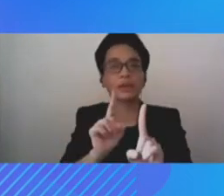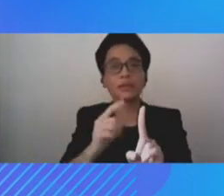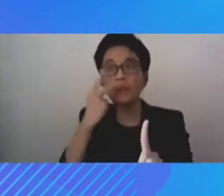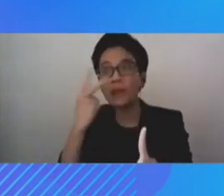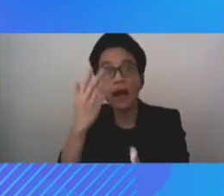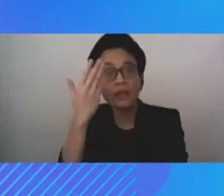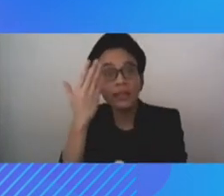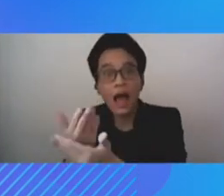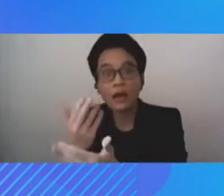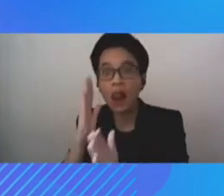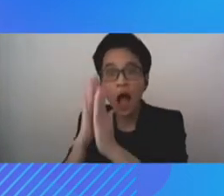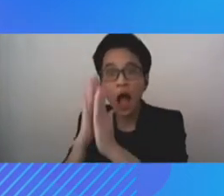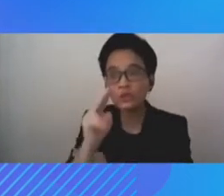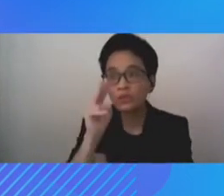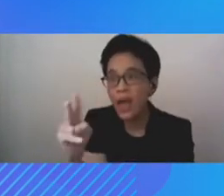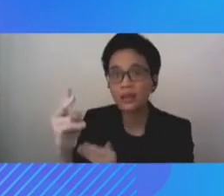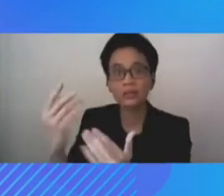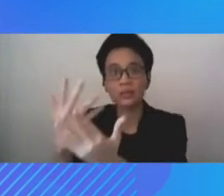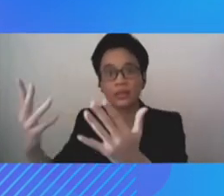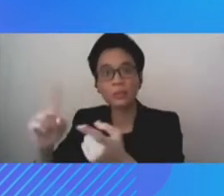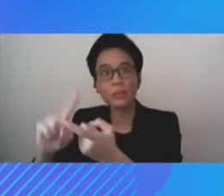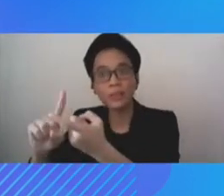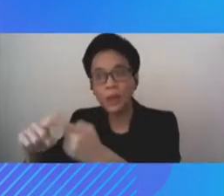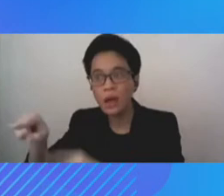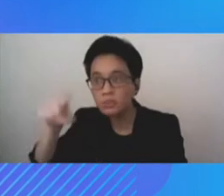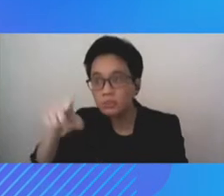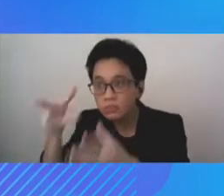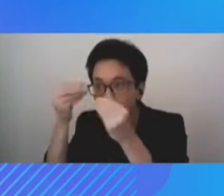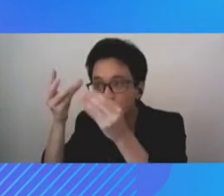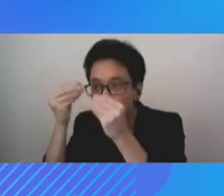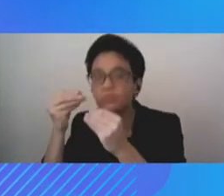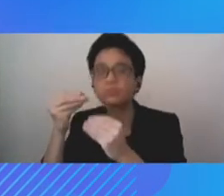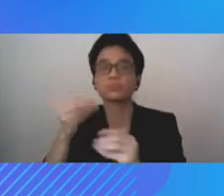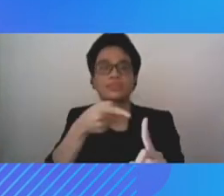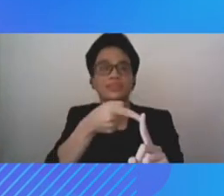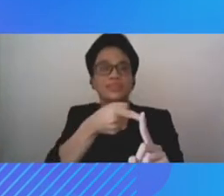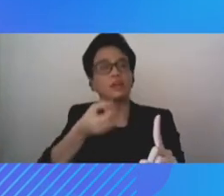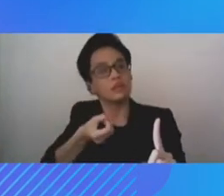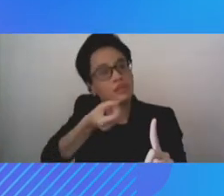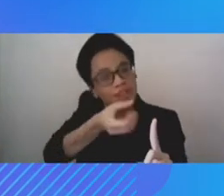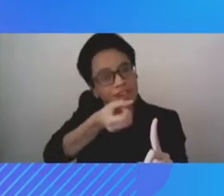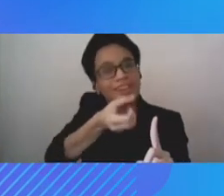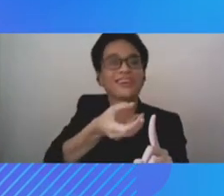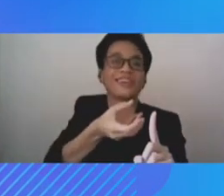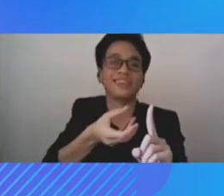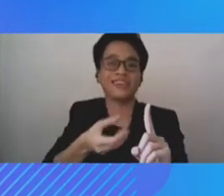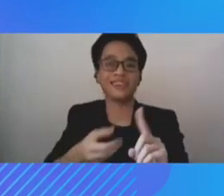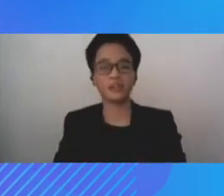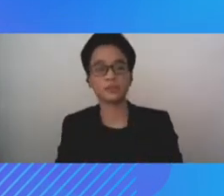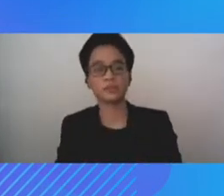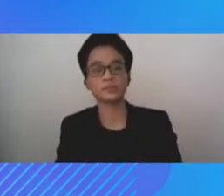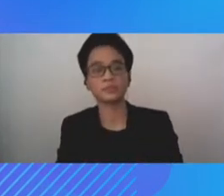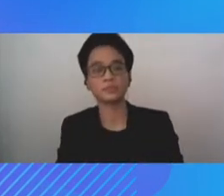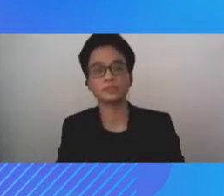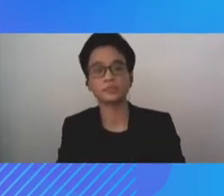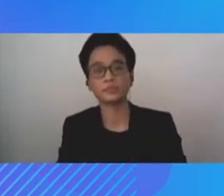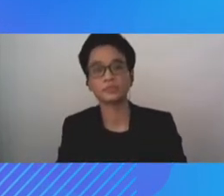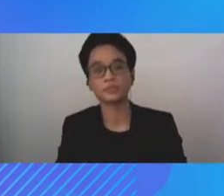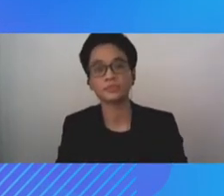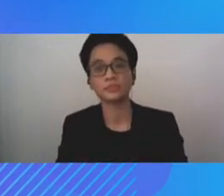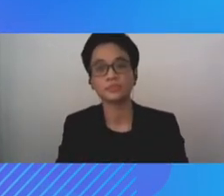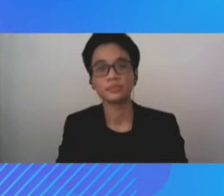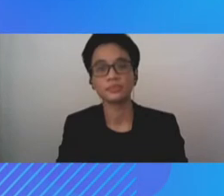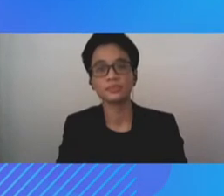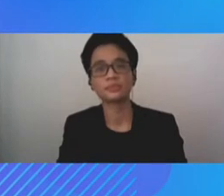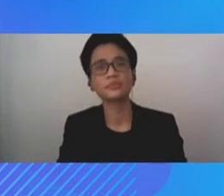Kemudian saya mengajarkan kepada anak saya. Iya, Bu. Oke, terima kasih banyak, Bu. Ini menarik banget ya poinnya. Maksudnya ibu pun